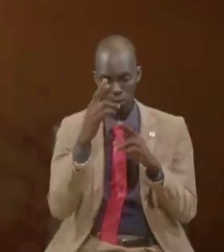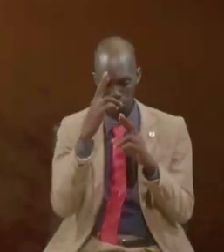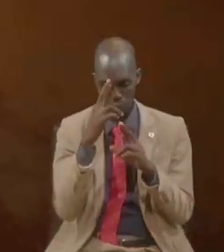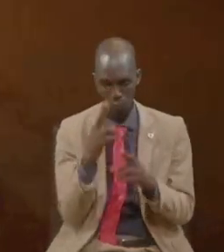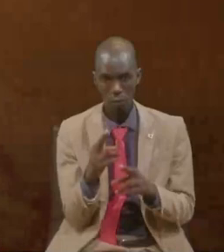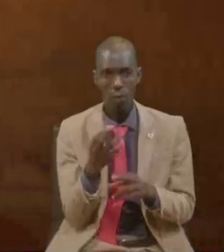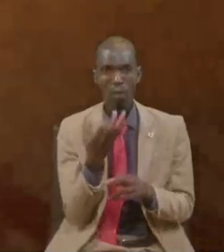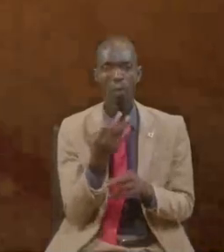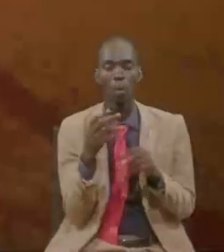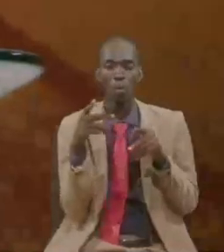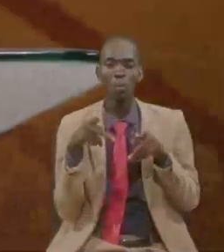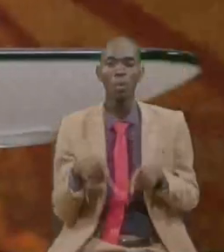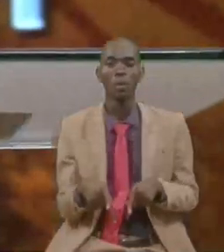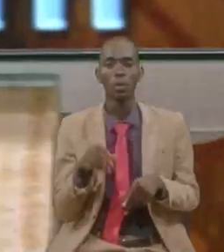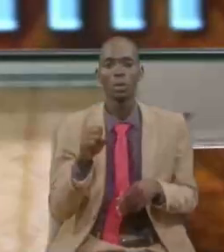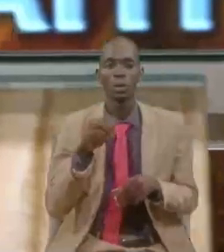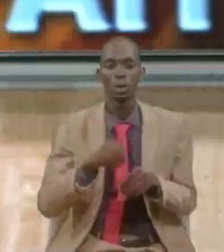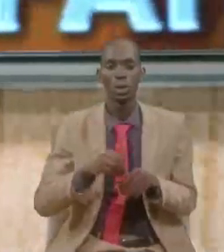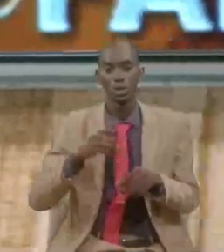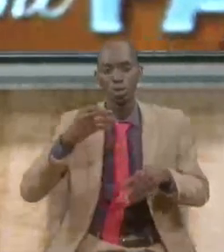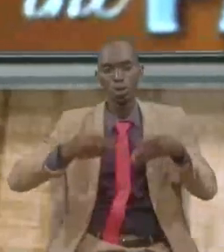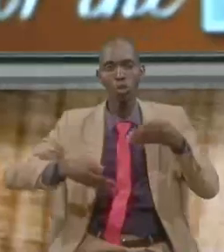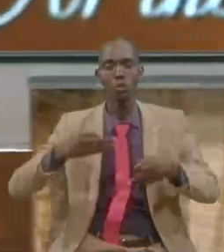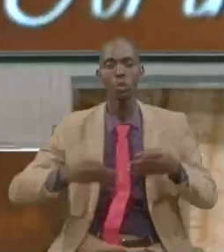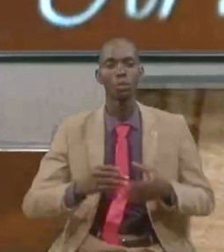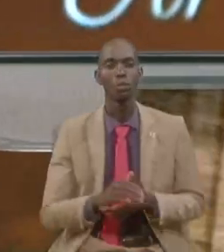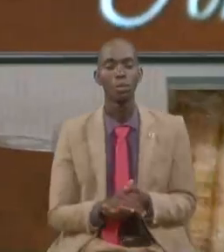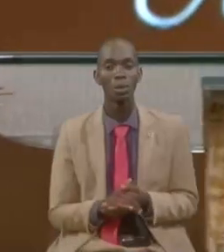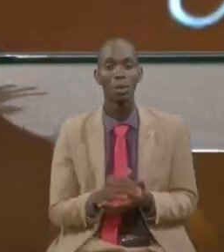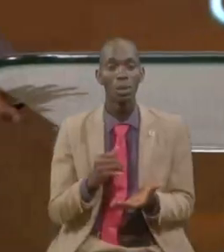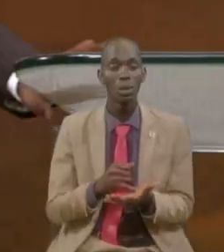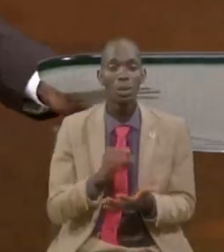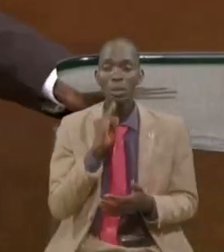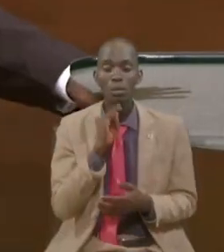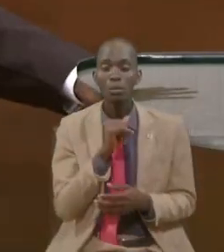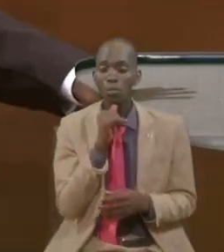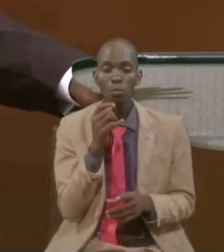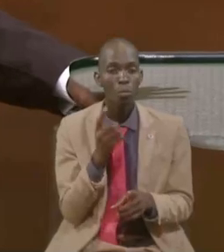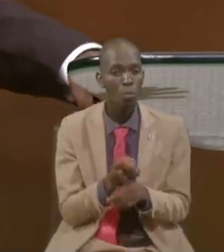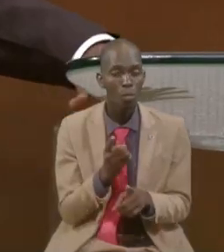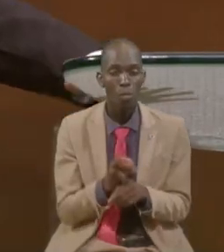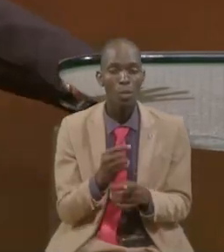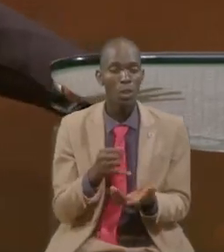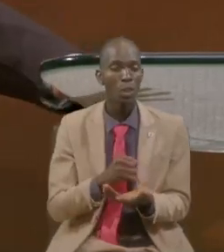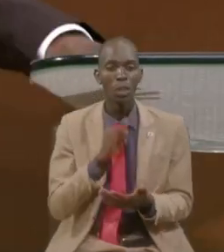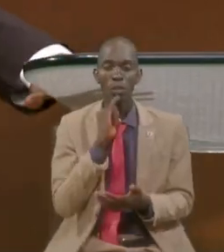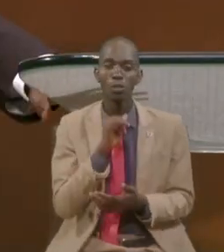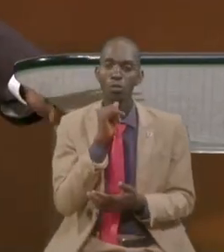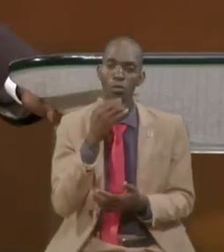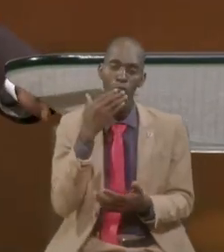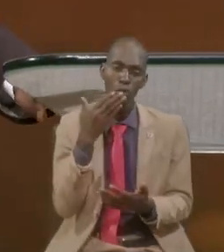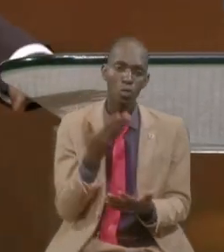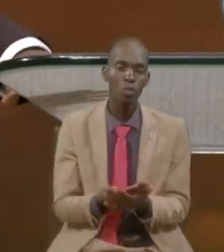attendu. Il n'est pas bon dans le jugement d'avoir égard aux personnes. Ce n'est pas bon. Ce n'est pas